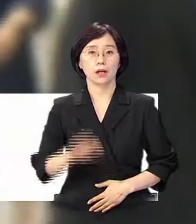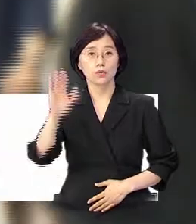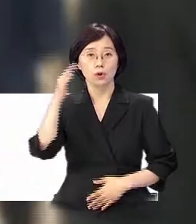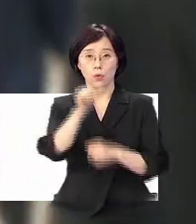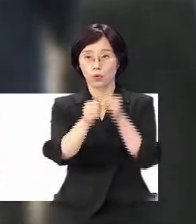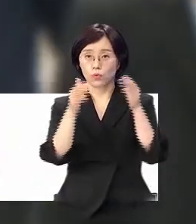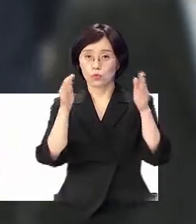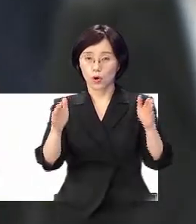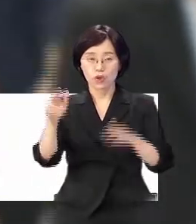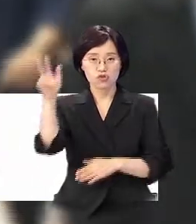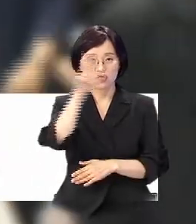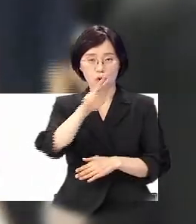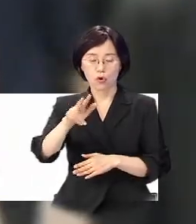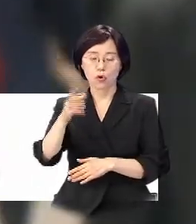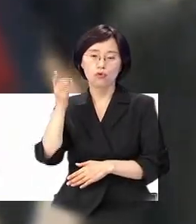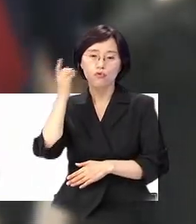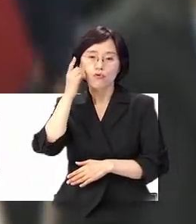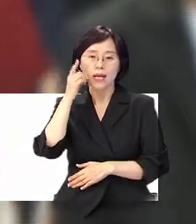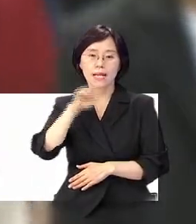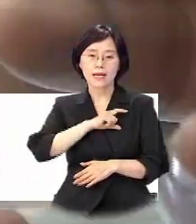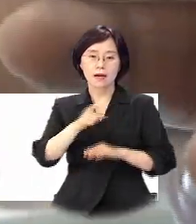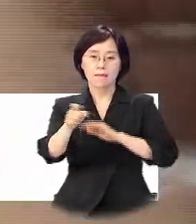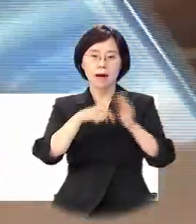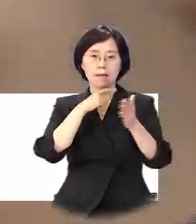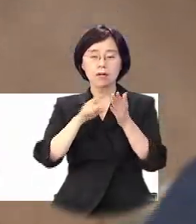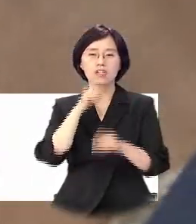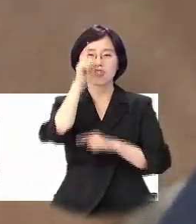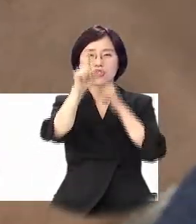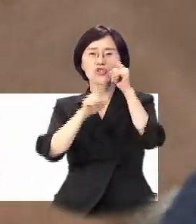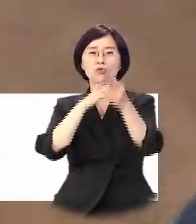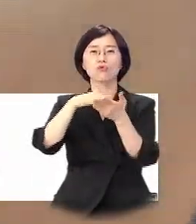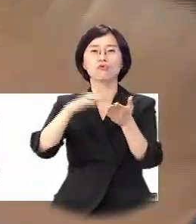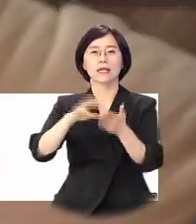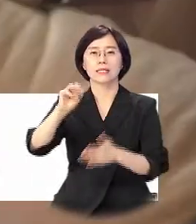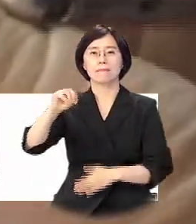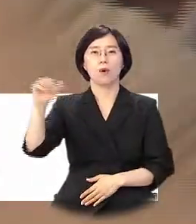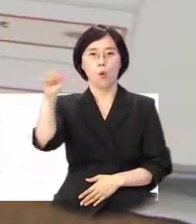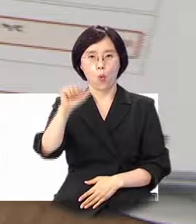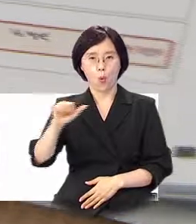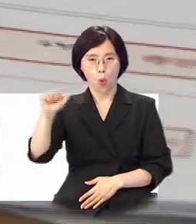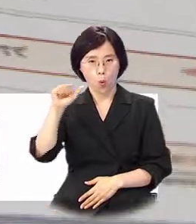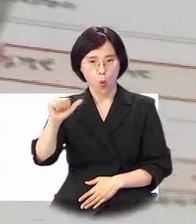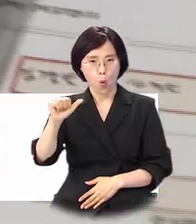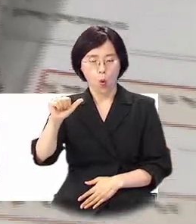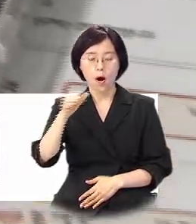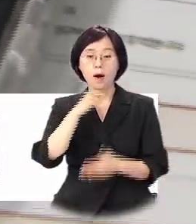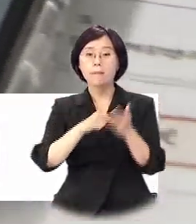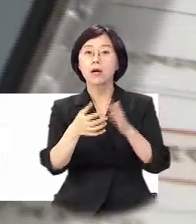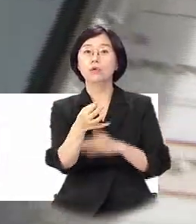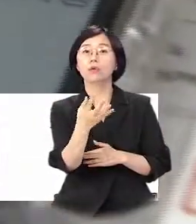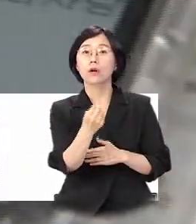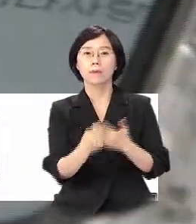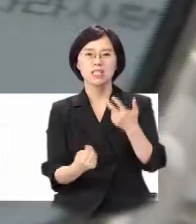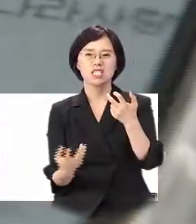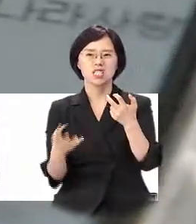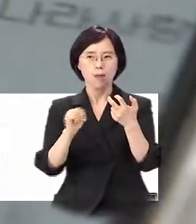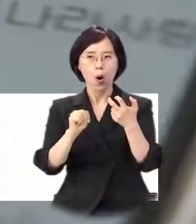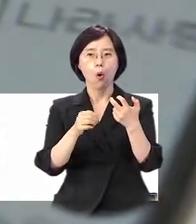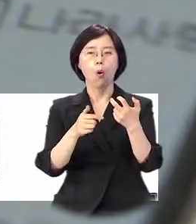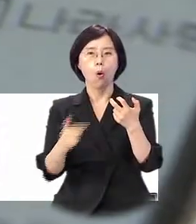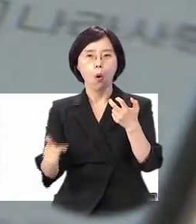최근 5년간 전국의 휴대전화 명의 도용 피해로 신고된 사례는 3만 5천여 건. 피해 금액이 70억 원에